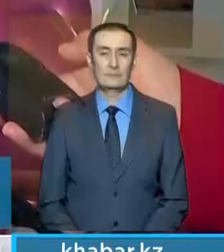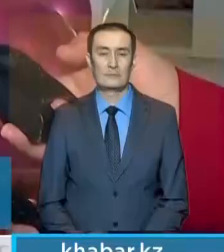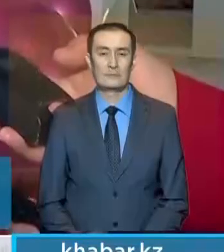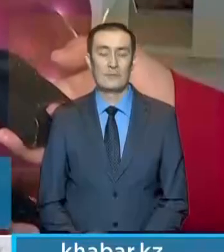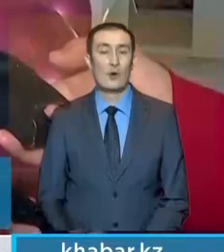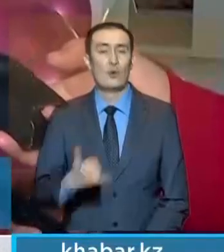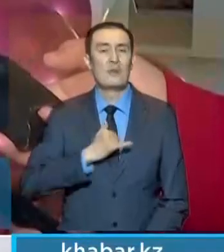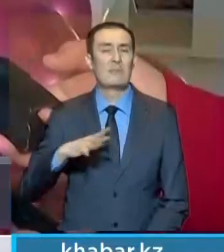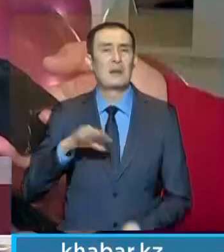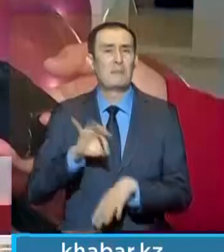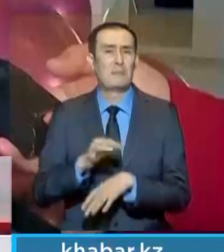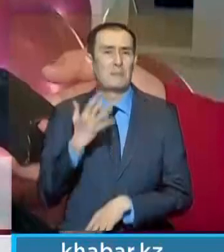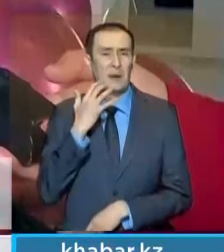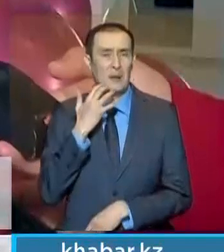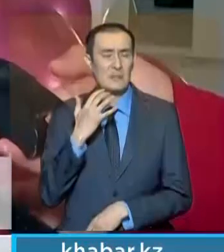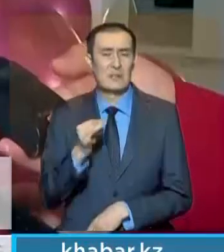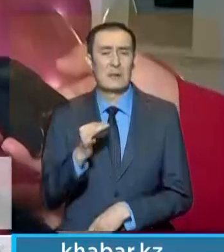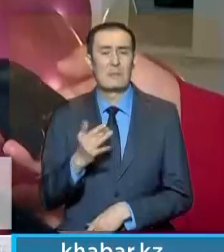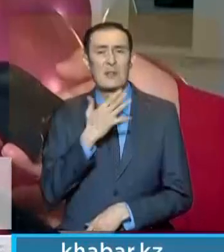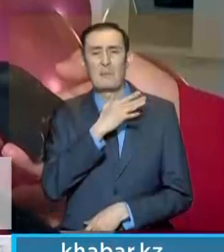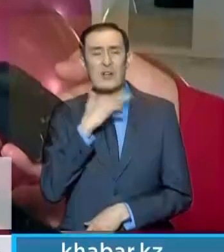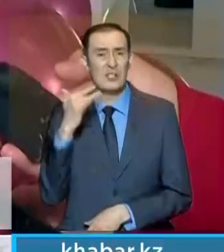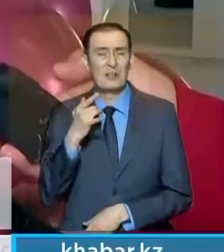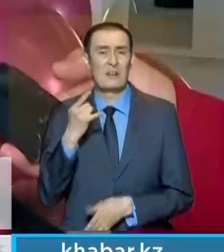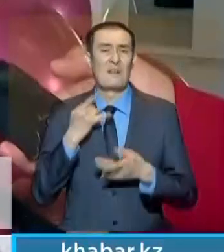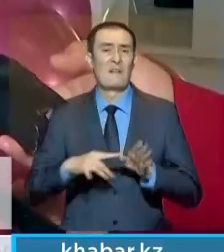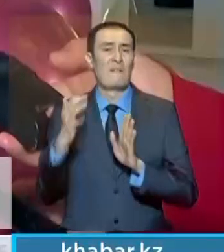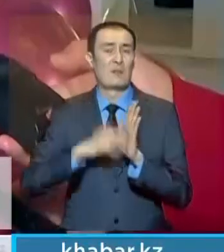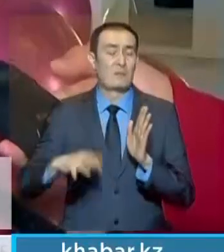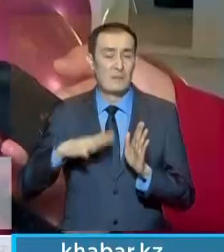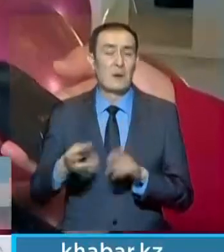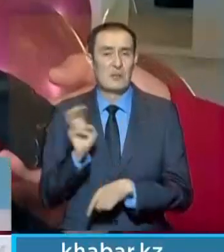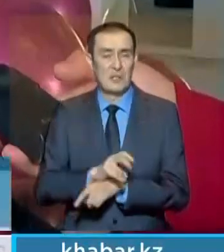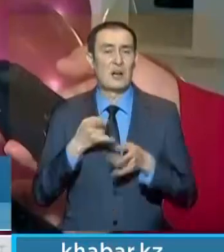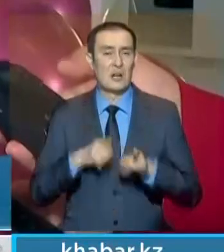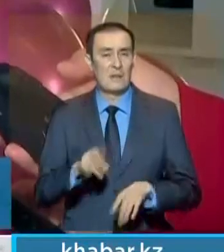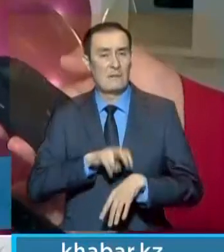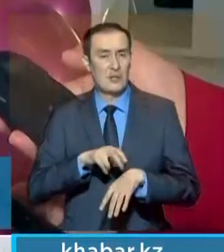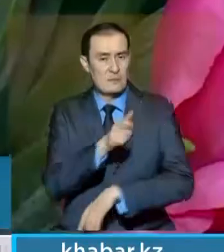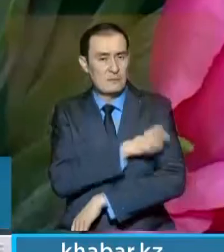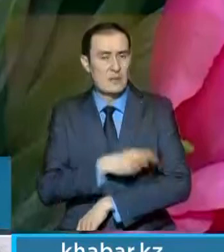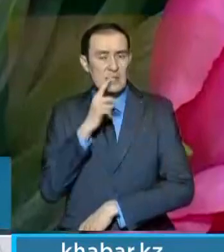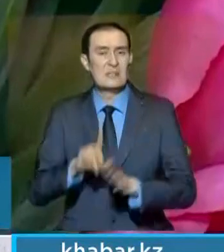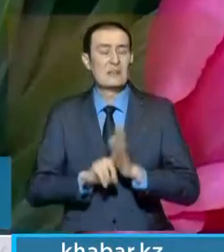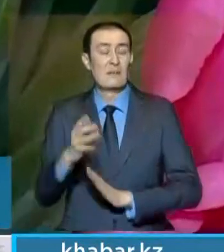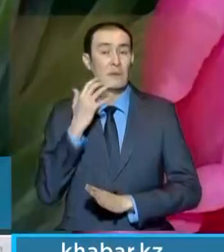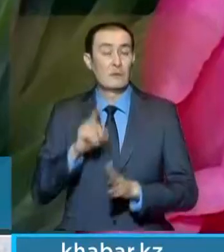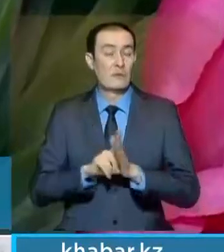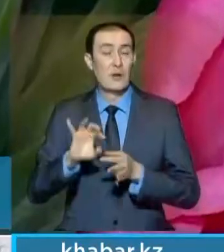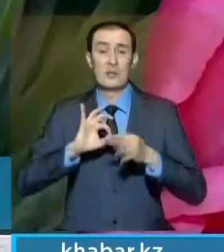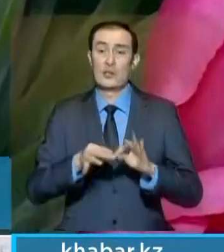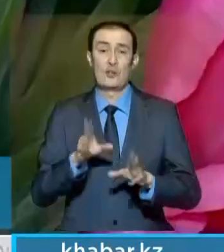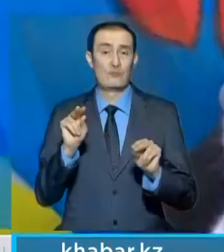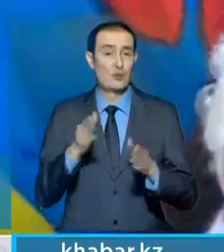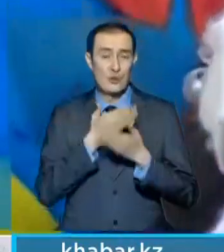У меня была проблемная беременность и многочисленные выкидыши, поэтому рожать пришла сюда. Врачи наблюдали самых схваток. Осложнений не было.